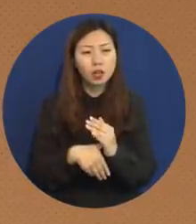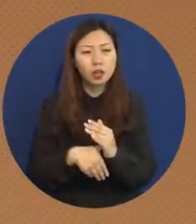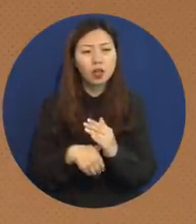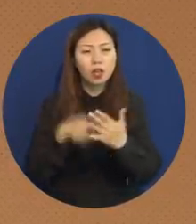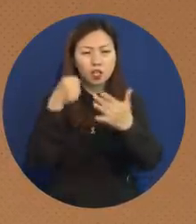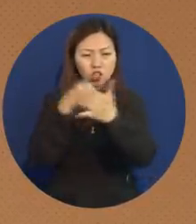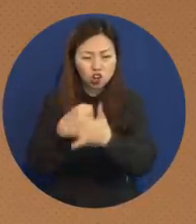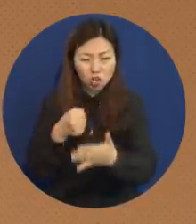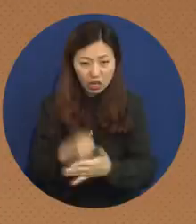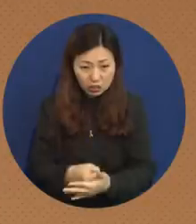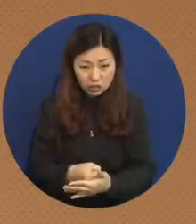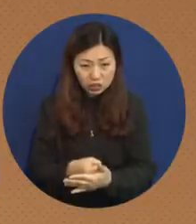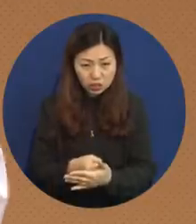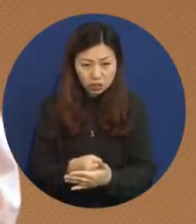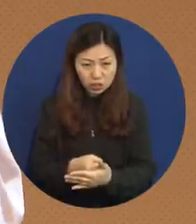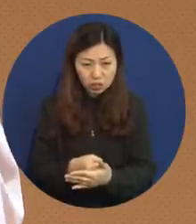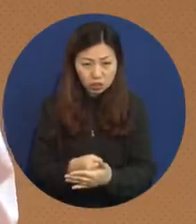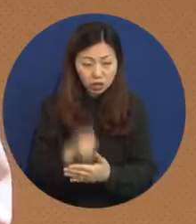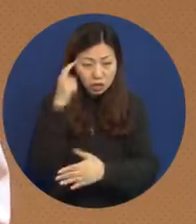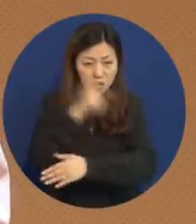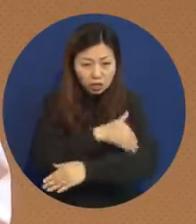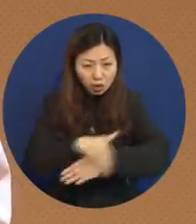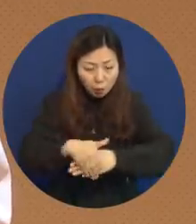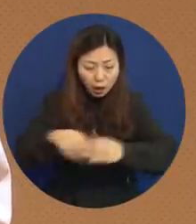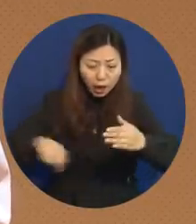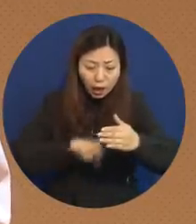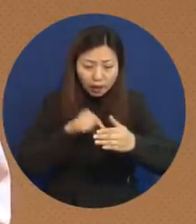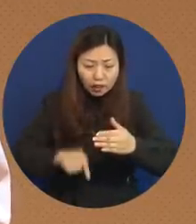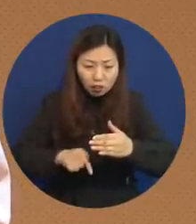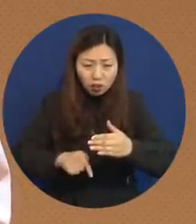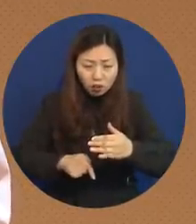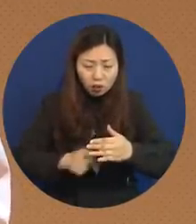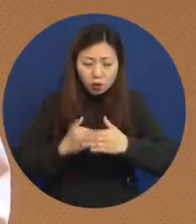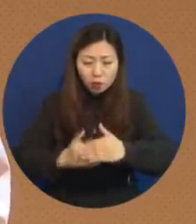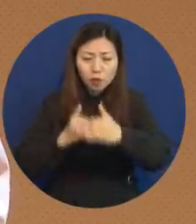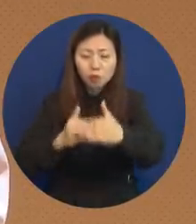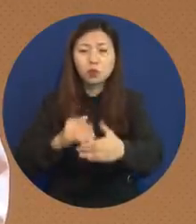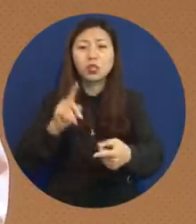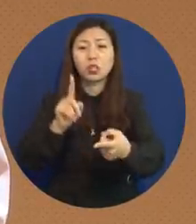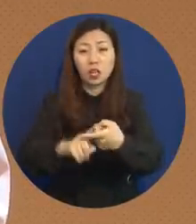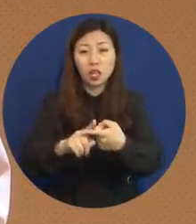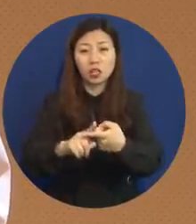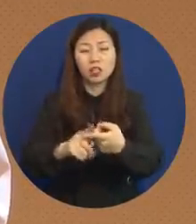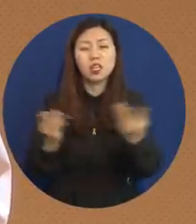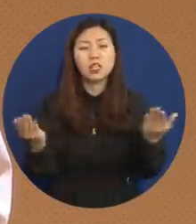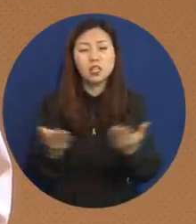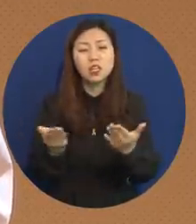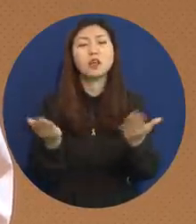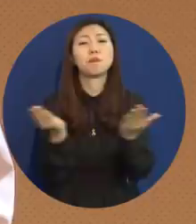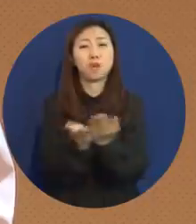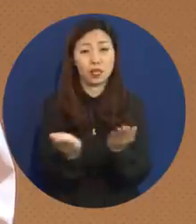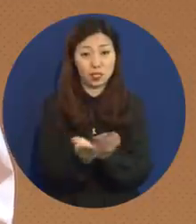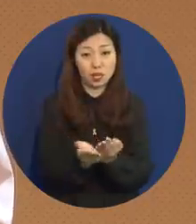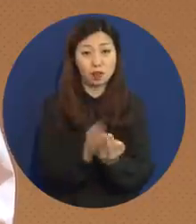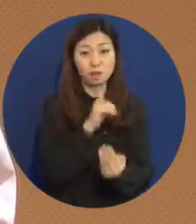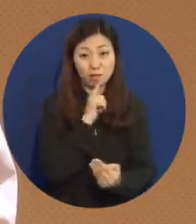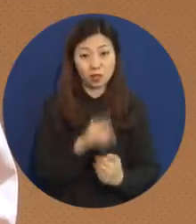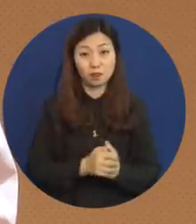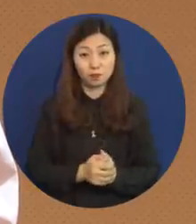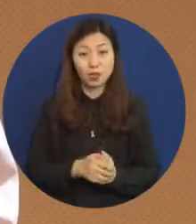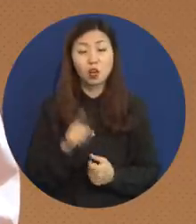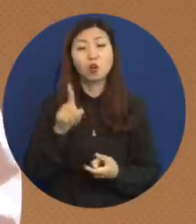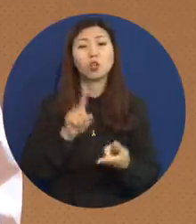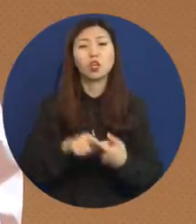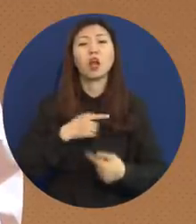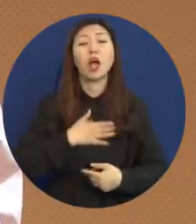정해진 코스에서 이렇게 착실히 하는 그런 직장을 구하는 게 적성에 맞다. 그런 거